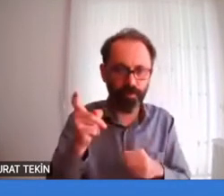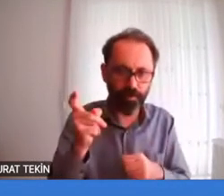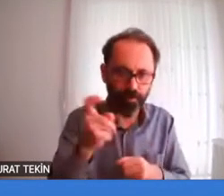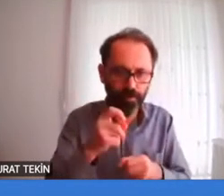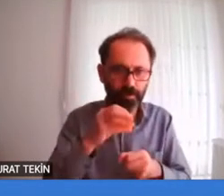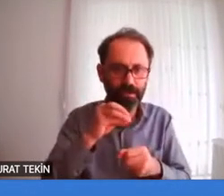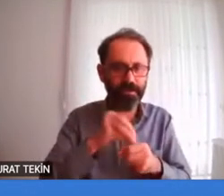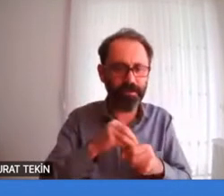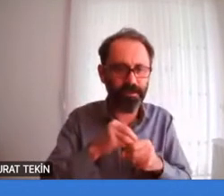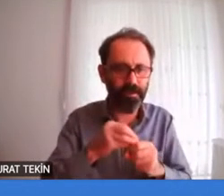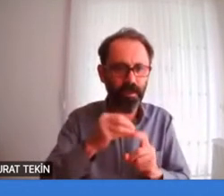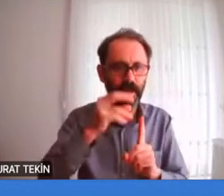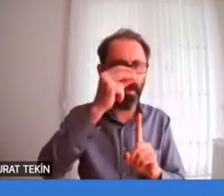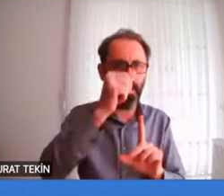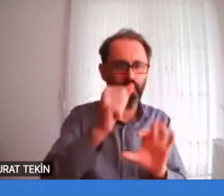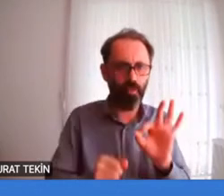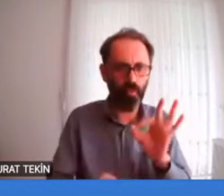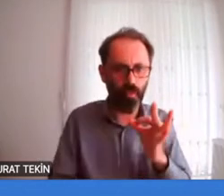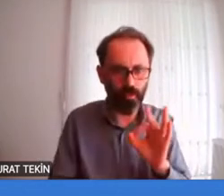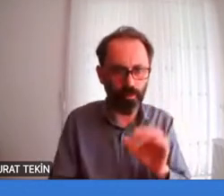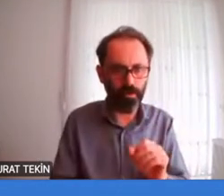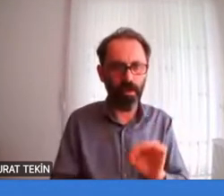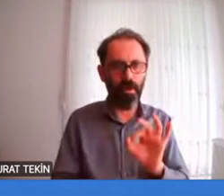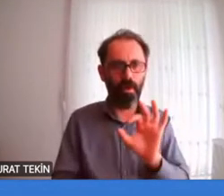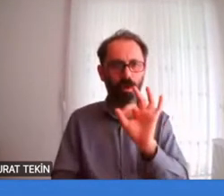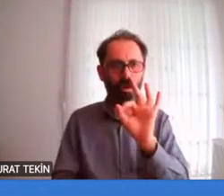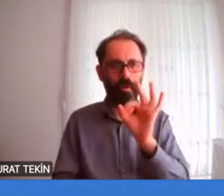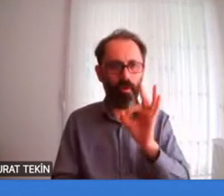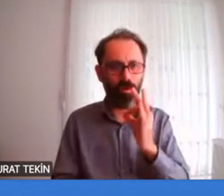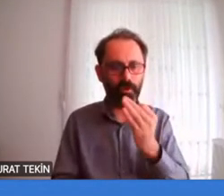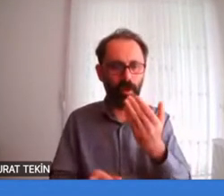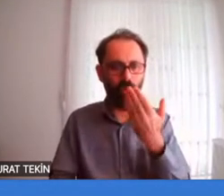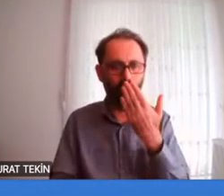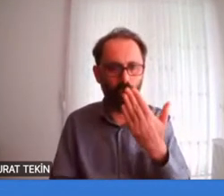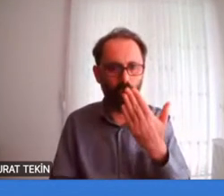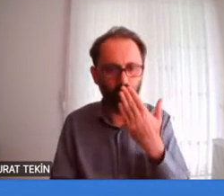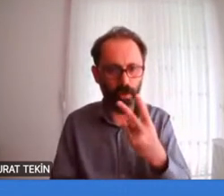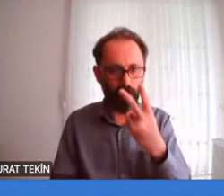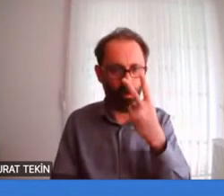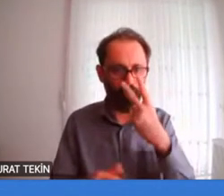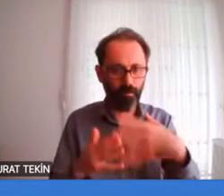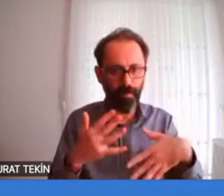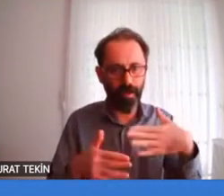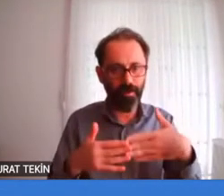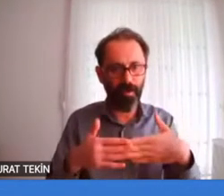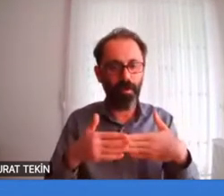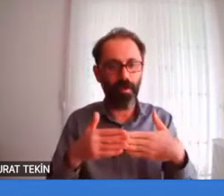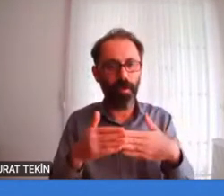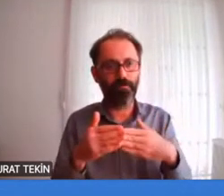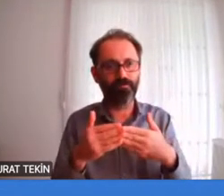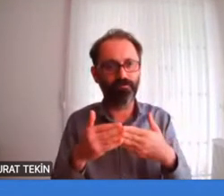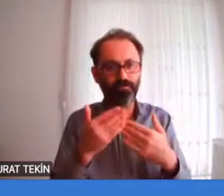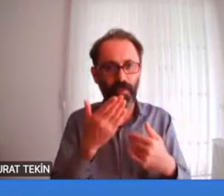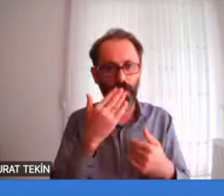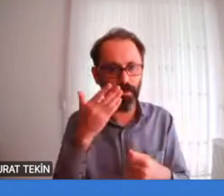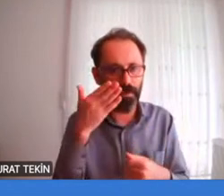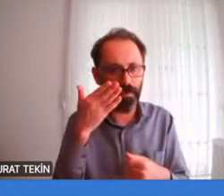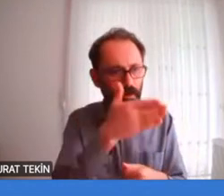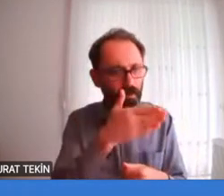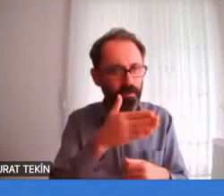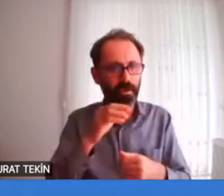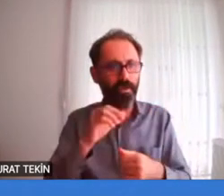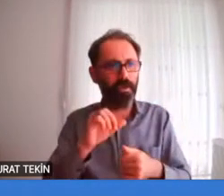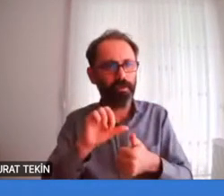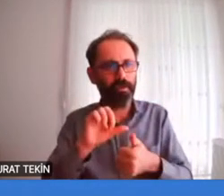Birinci amacımız bizim öğretmen olarak rehabilitasyon. Çocuklara, görme engelli çocuklara oyun şeklinde bunu tanıtıyoruz.